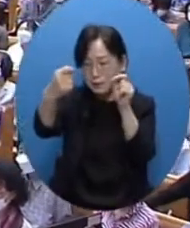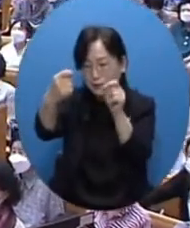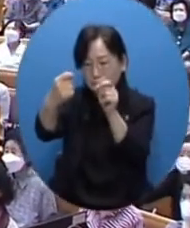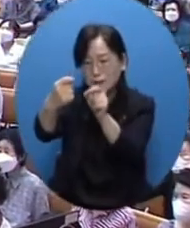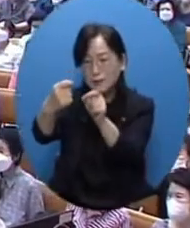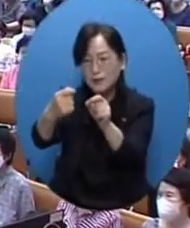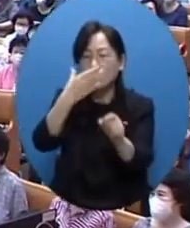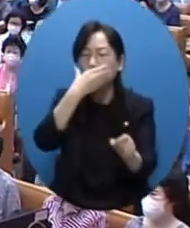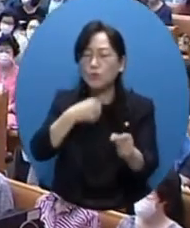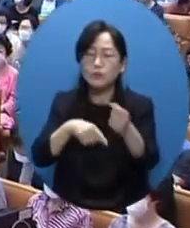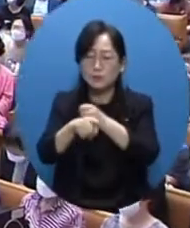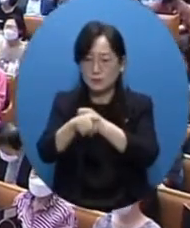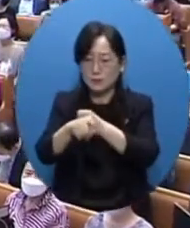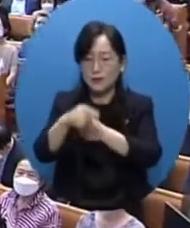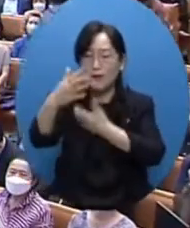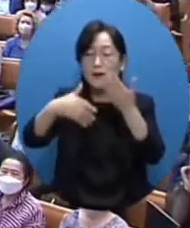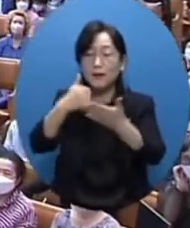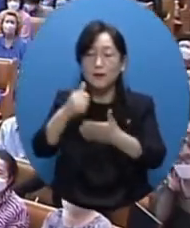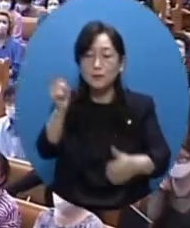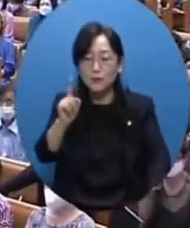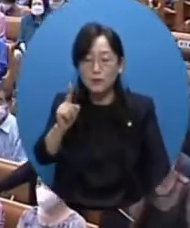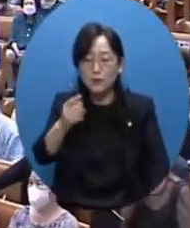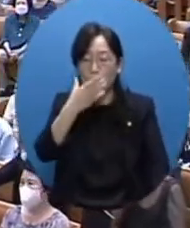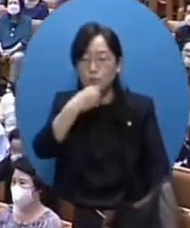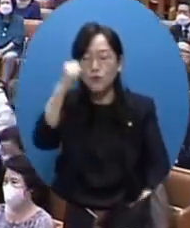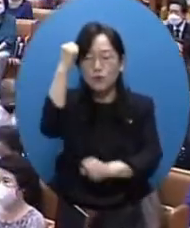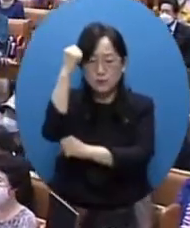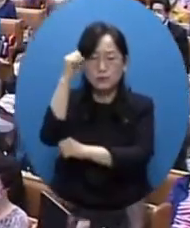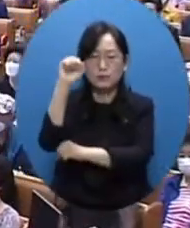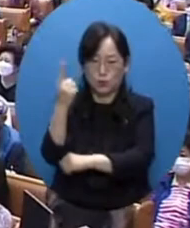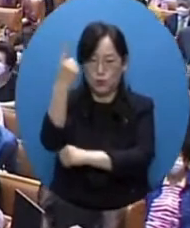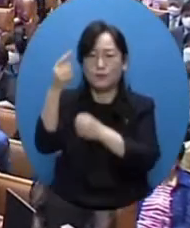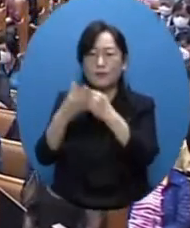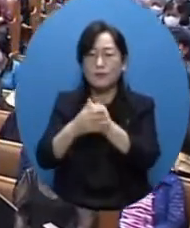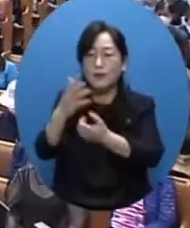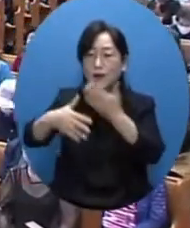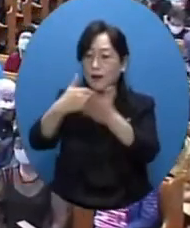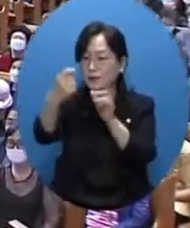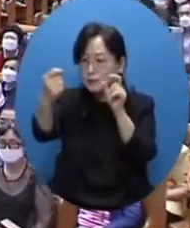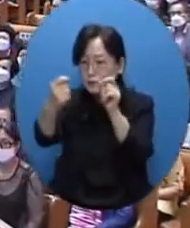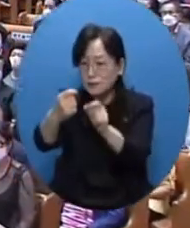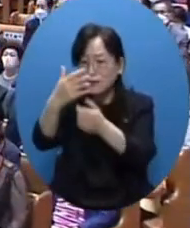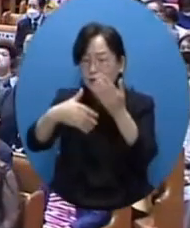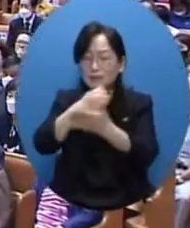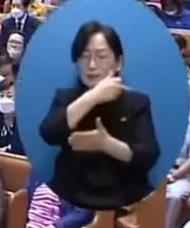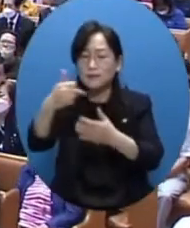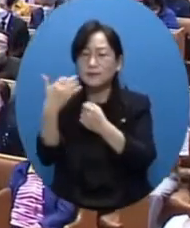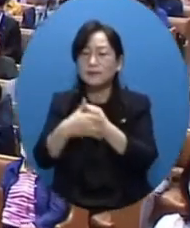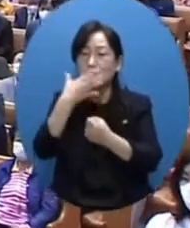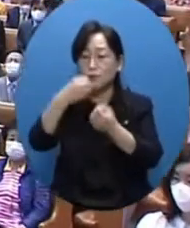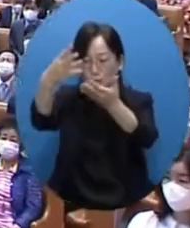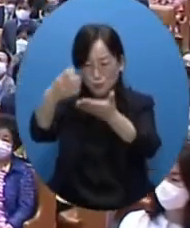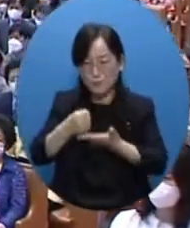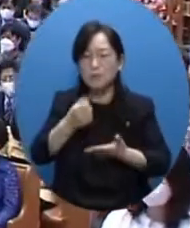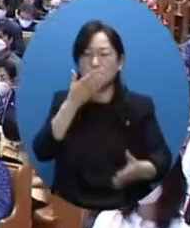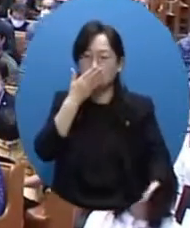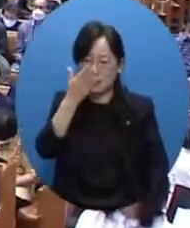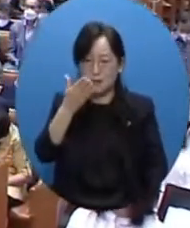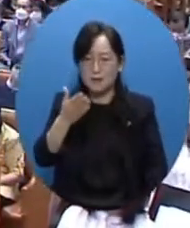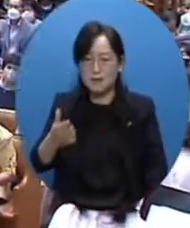복인 것입니다 하나님의 복의 근원이 됐습니다 보기에는 데서 함께 나갈 때 하남에 카논의 와 축복이 우리에게 임하게 되는